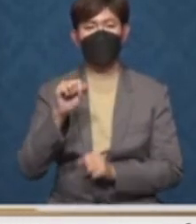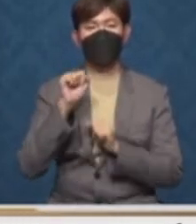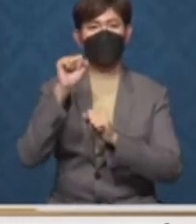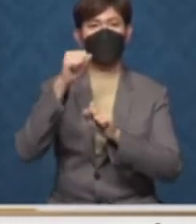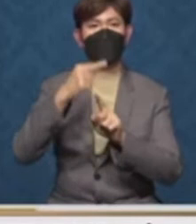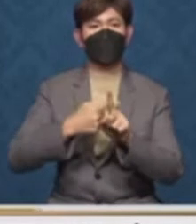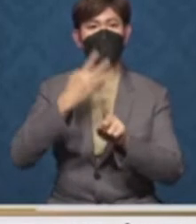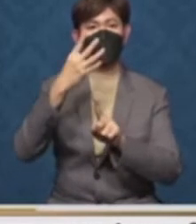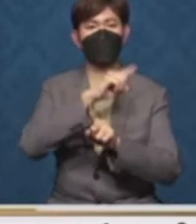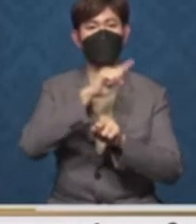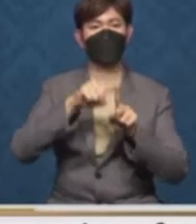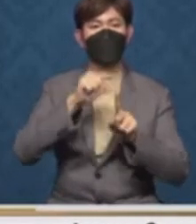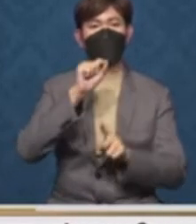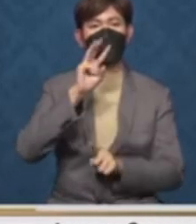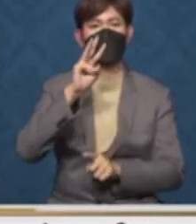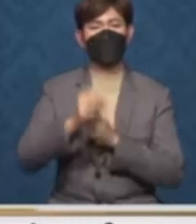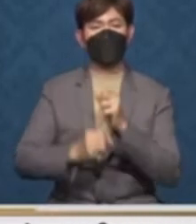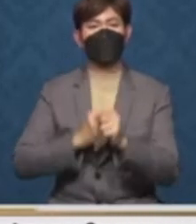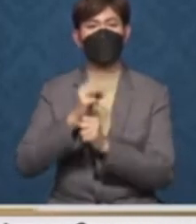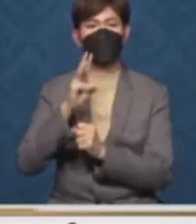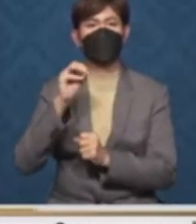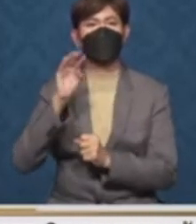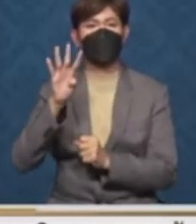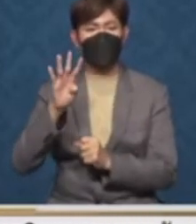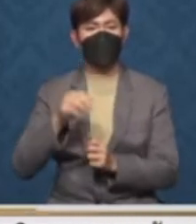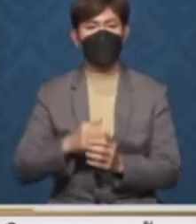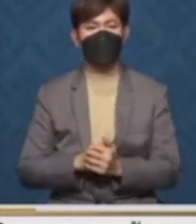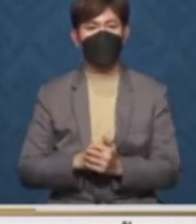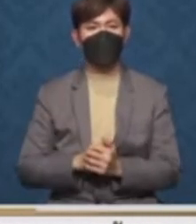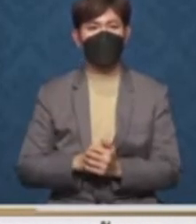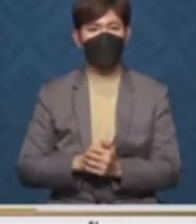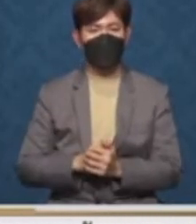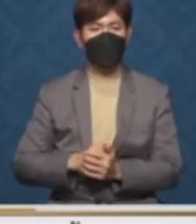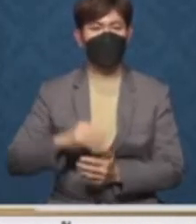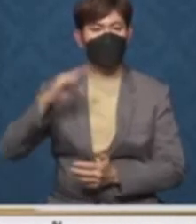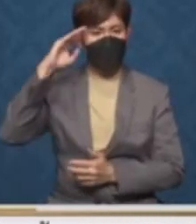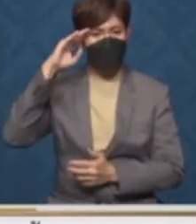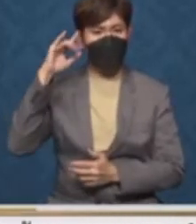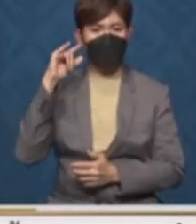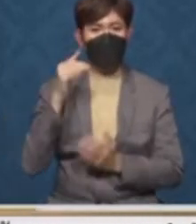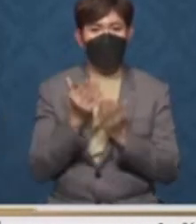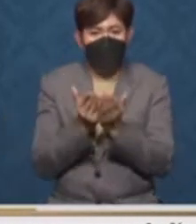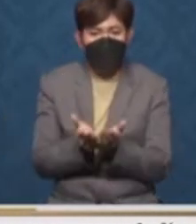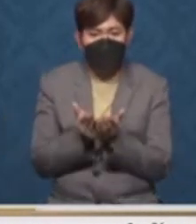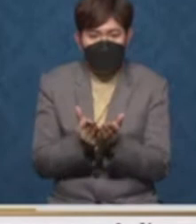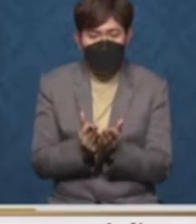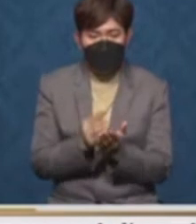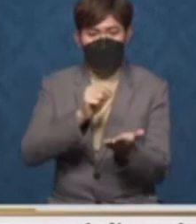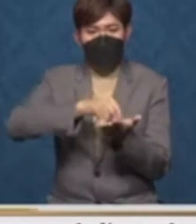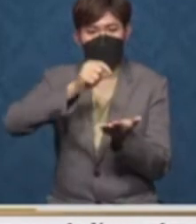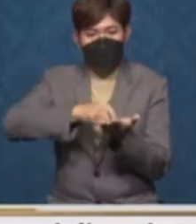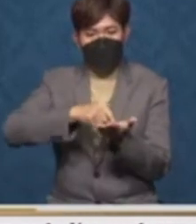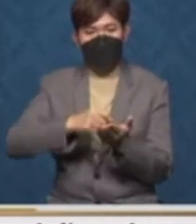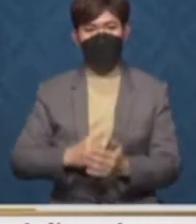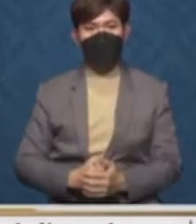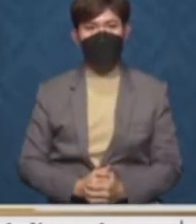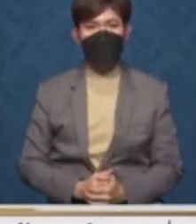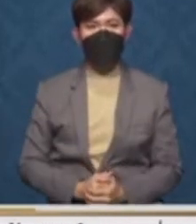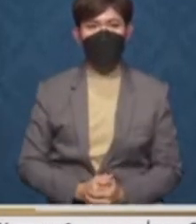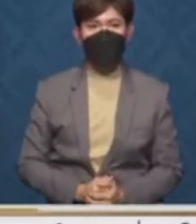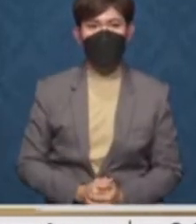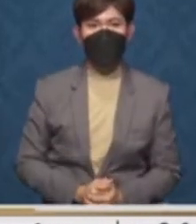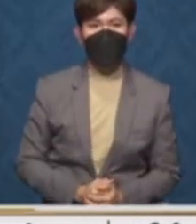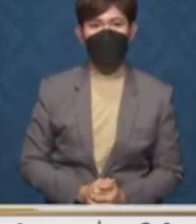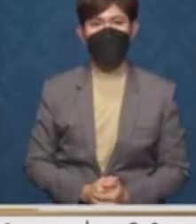ายน64พลเรือตรีพิชัยล้อชูสกุลเจ้ากรมช่างทหารเรือครับท่านประธานครับสร้างผ